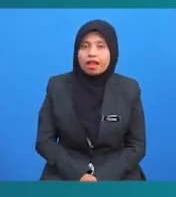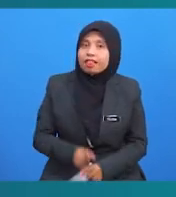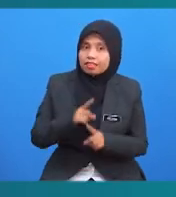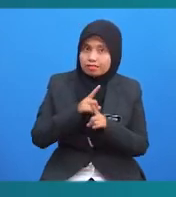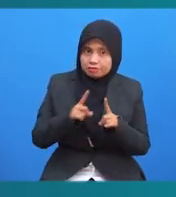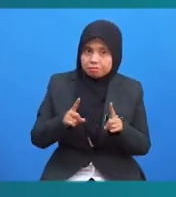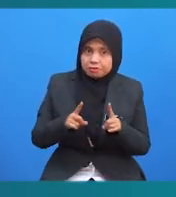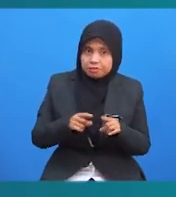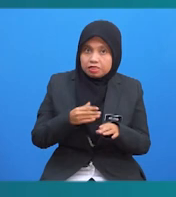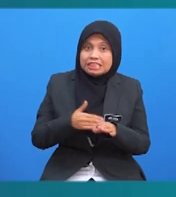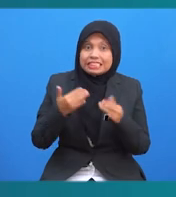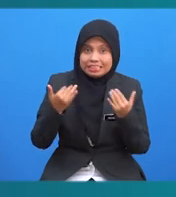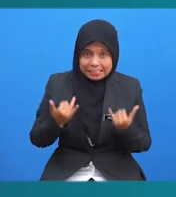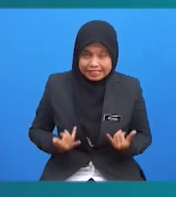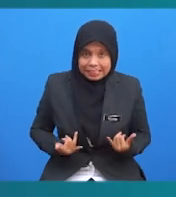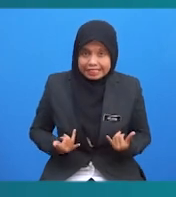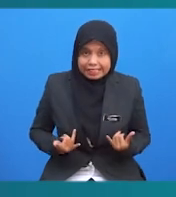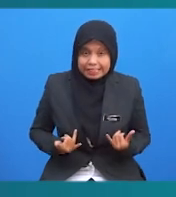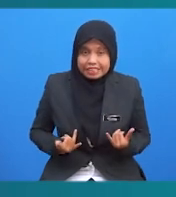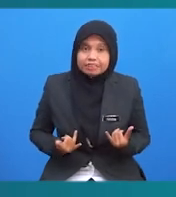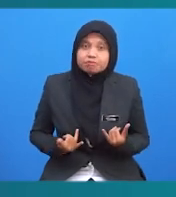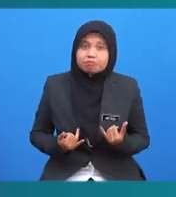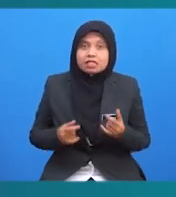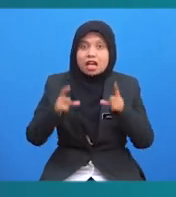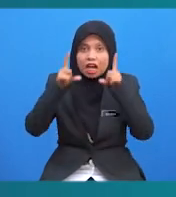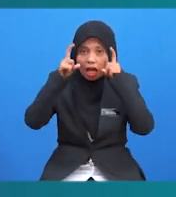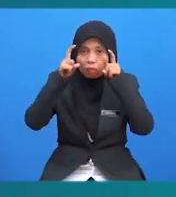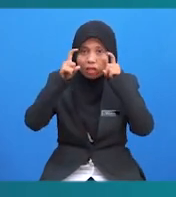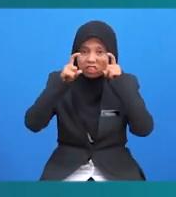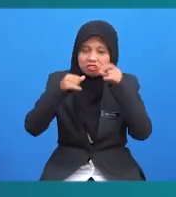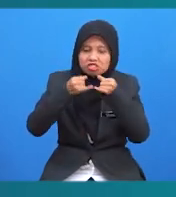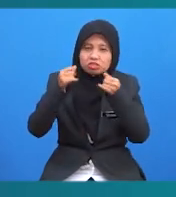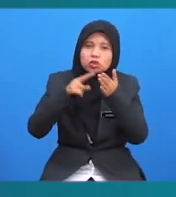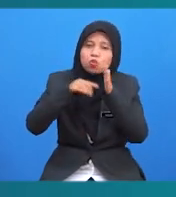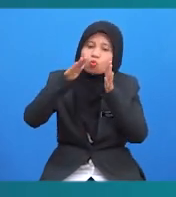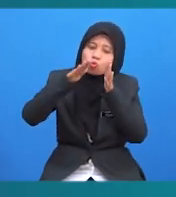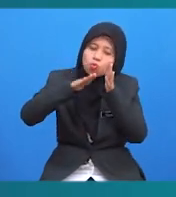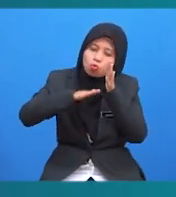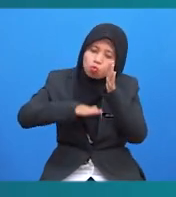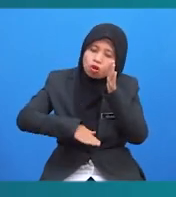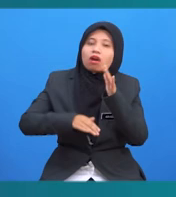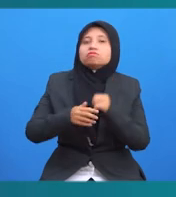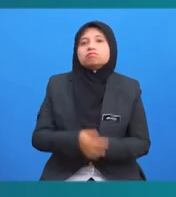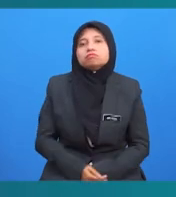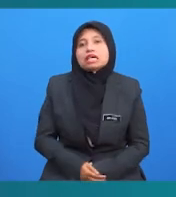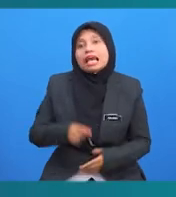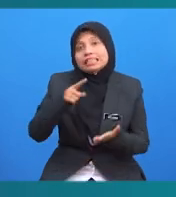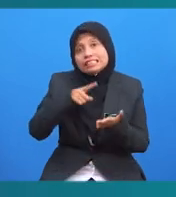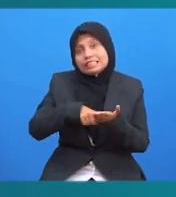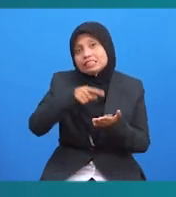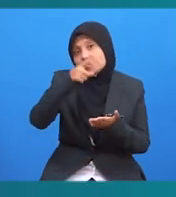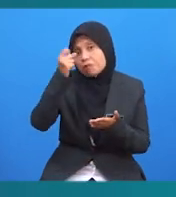Tetapi, pada masa kini, kamera jenis ini semakin kurang mendapat tempat di hati masyarakat. Ini